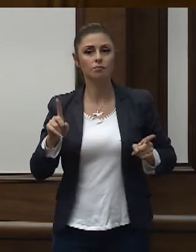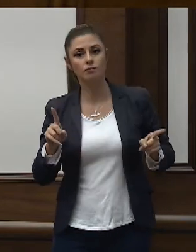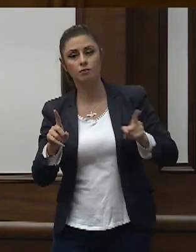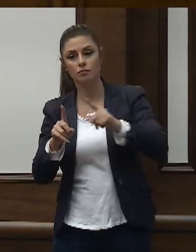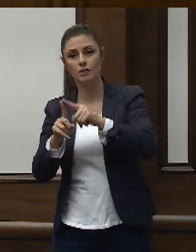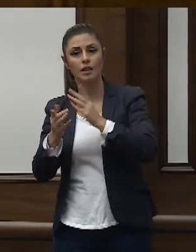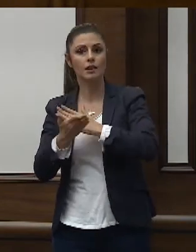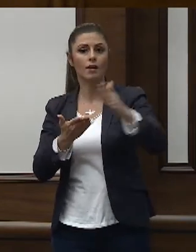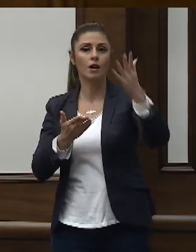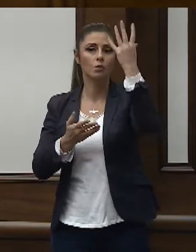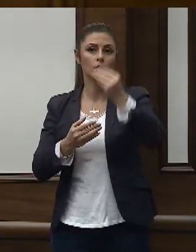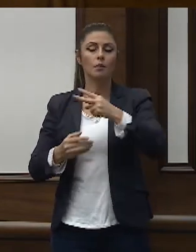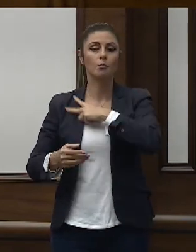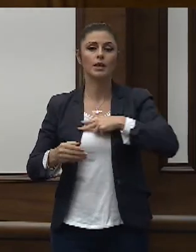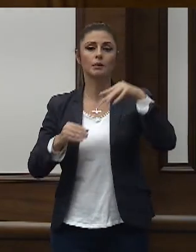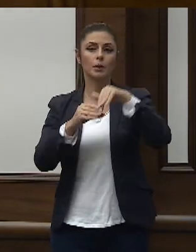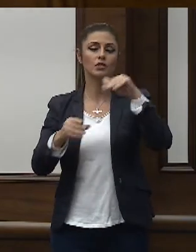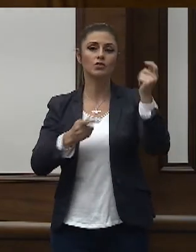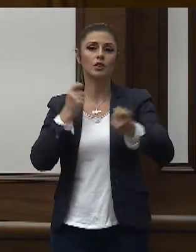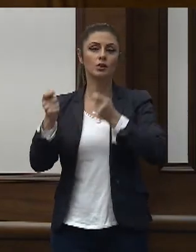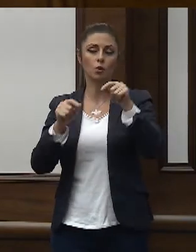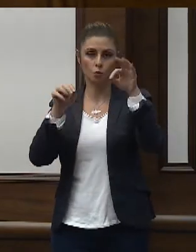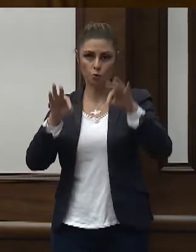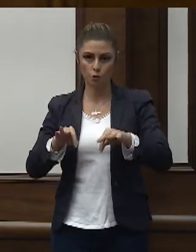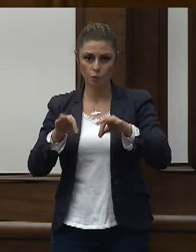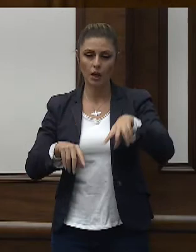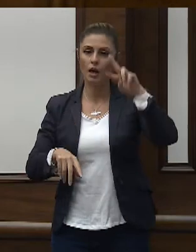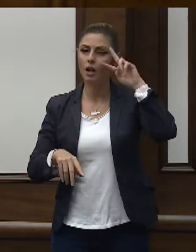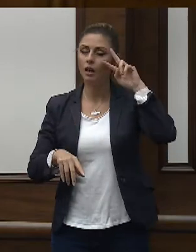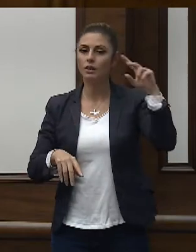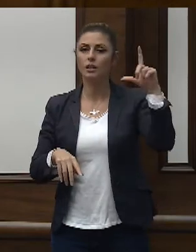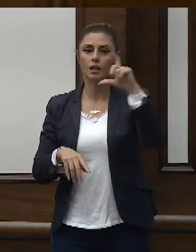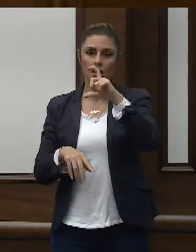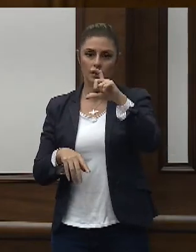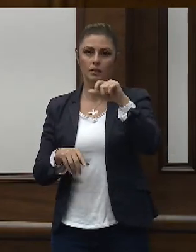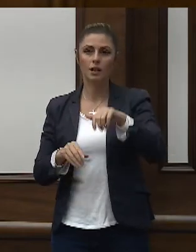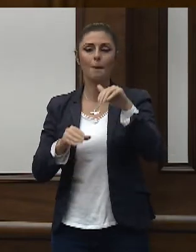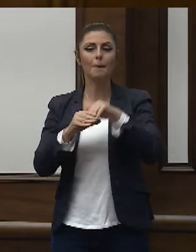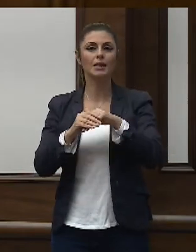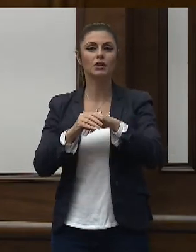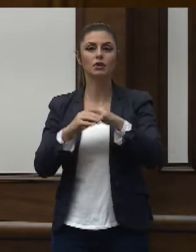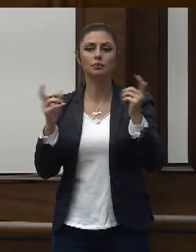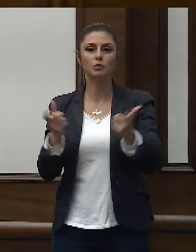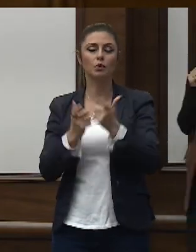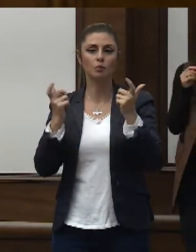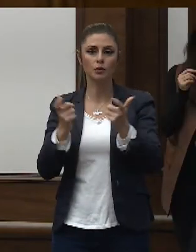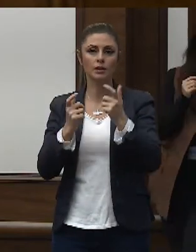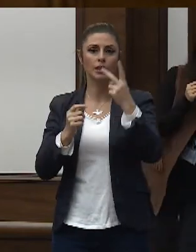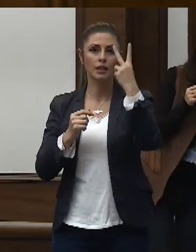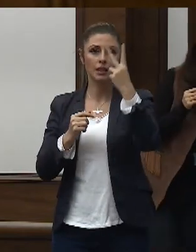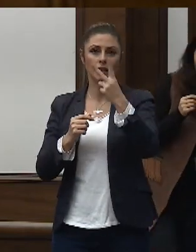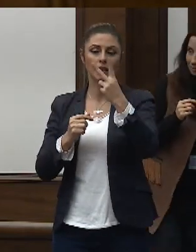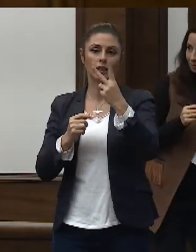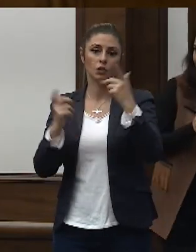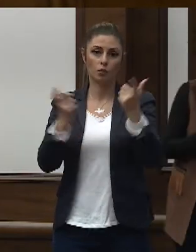eden belediye meclis çalışmalarımız, bugün Aralık ayı meclis toplantısıyla iki